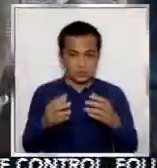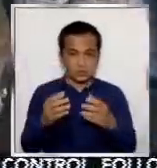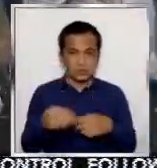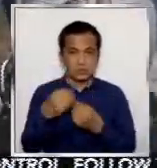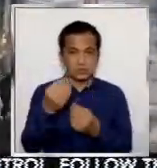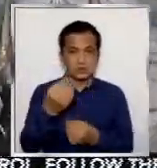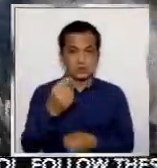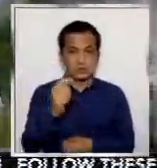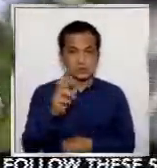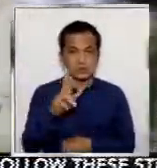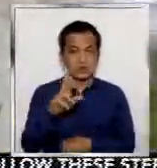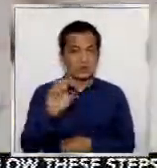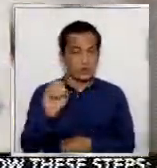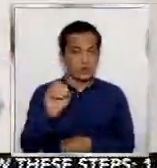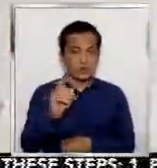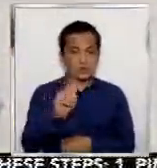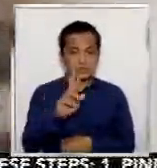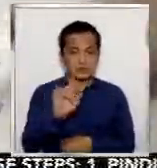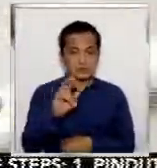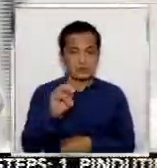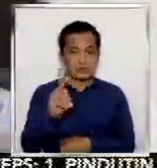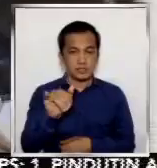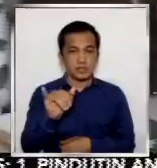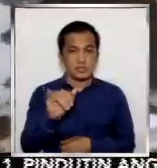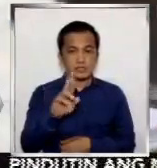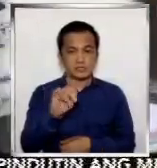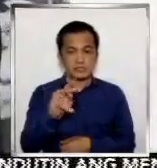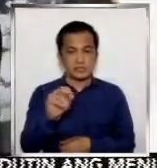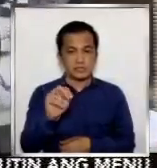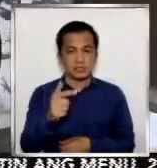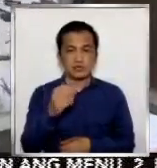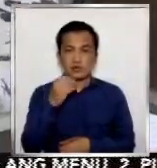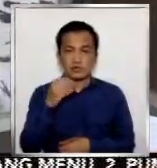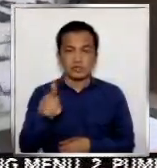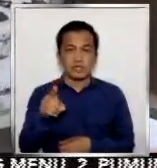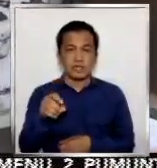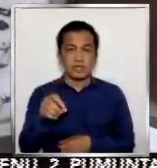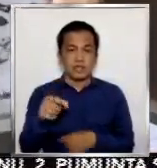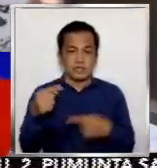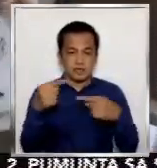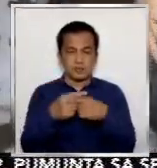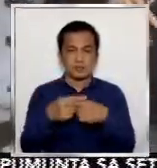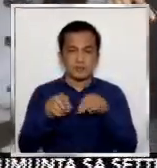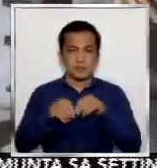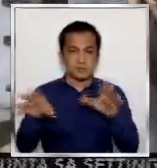o Temporary Restraining Order laban sa implementasyon ng batas.